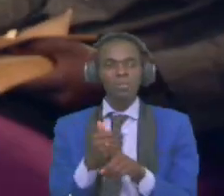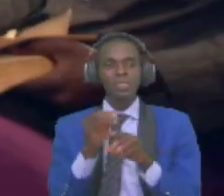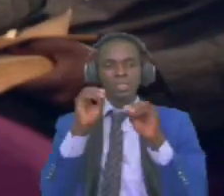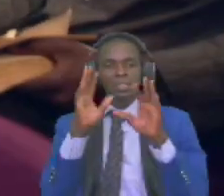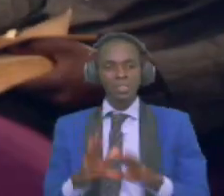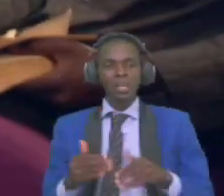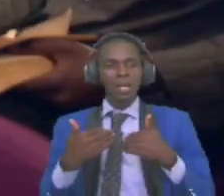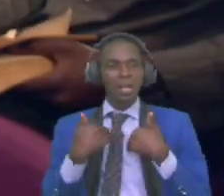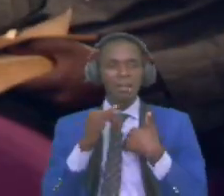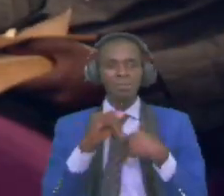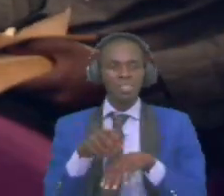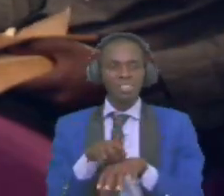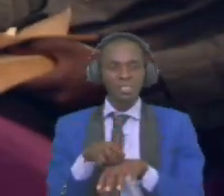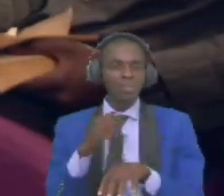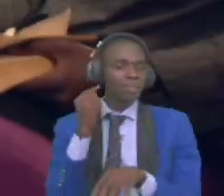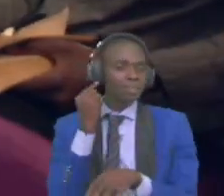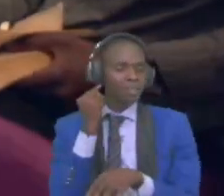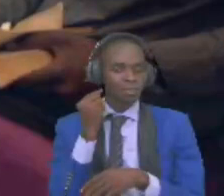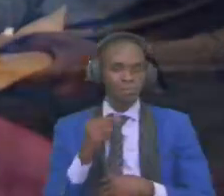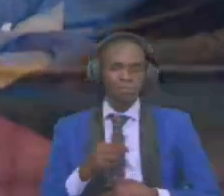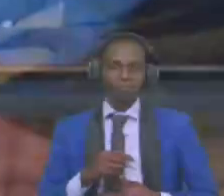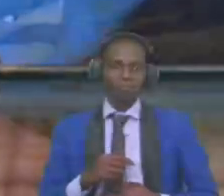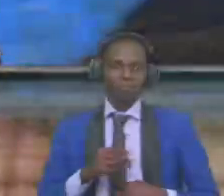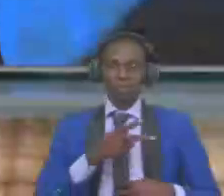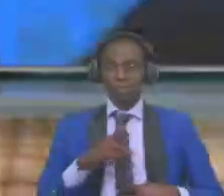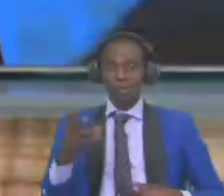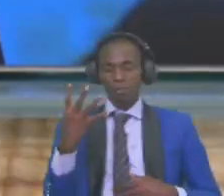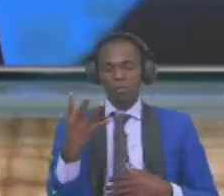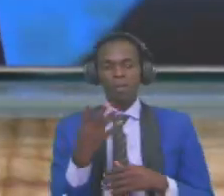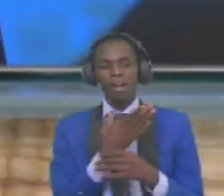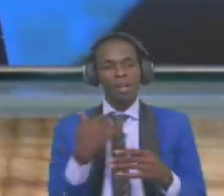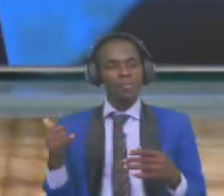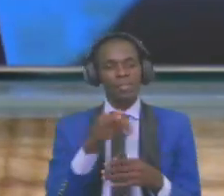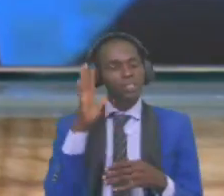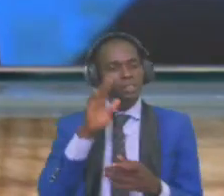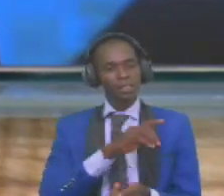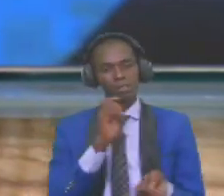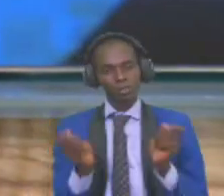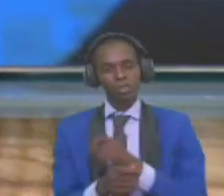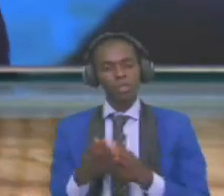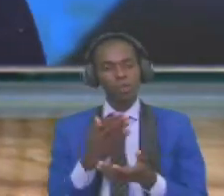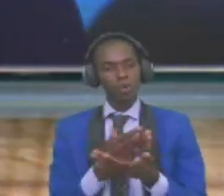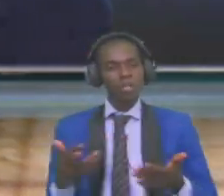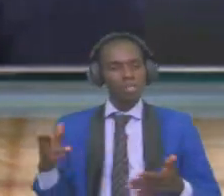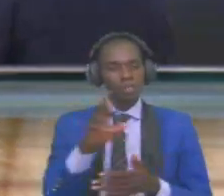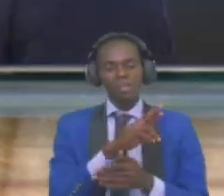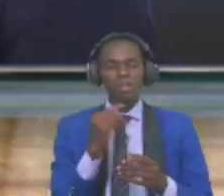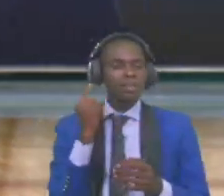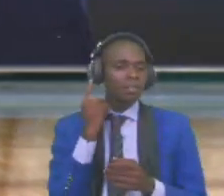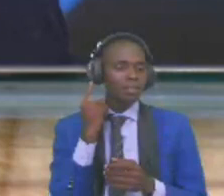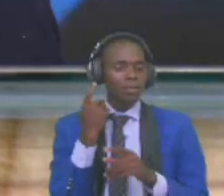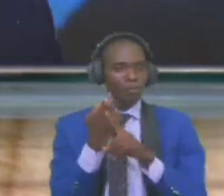selon le propre désir de ces quatre d'être ne détourneront l'oreille de la